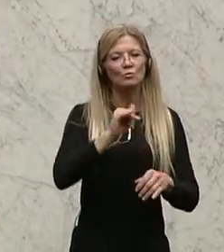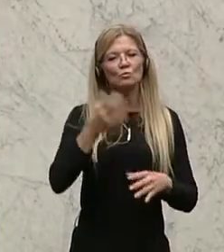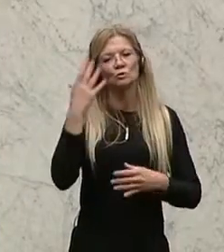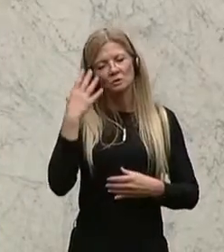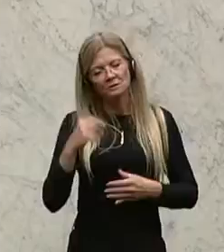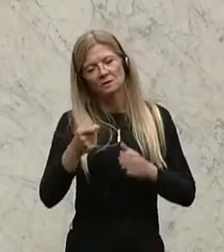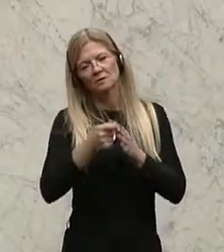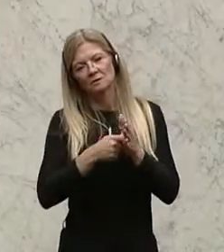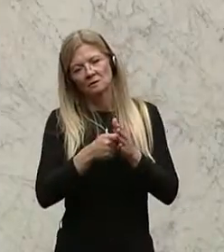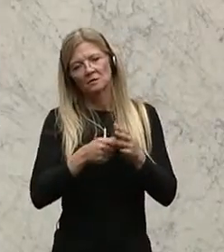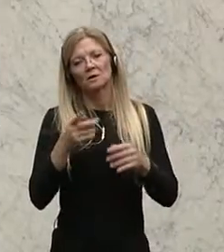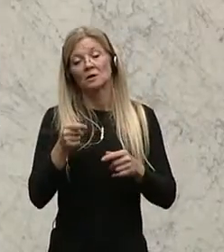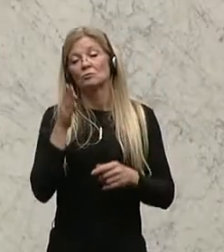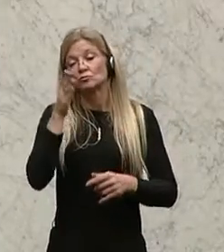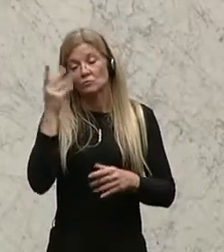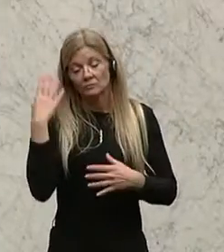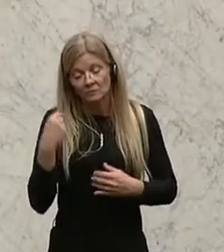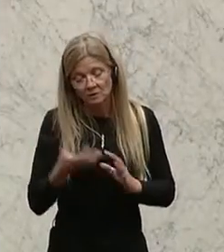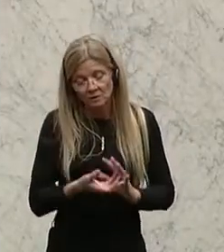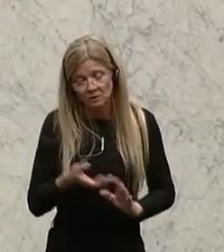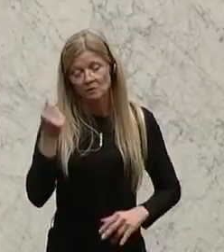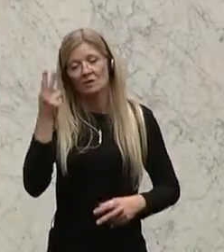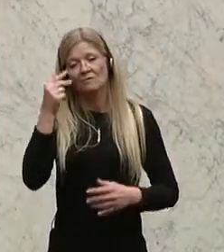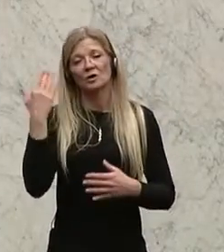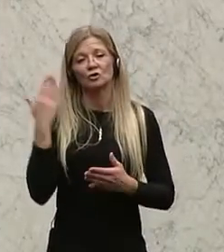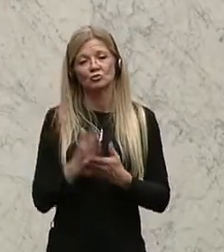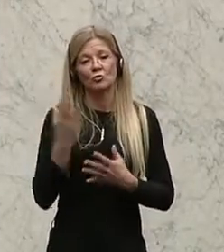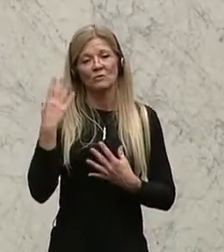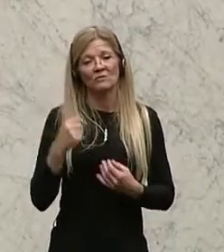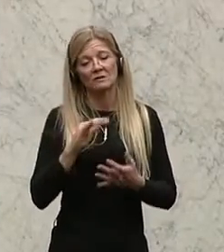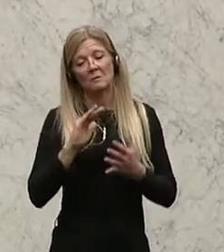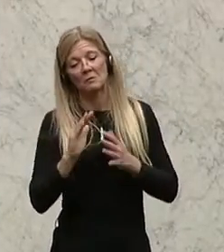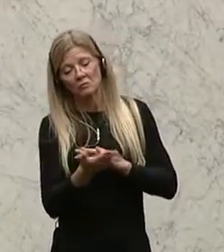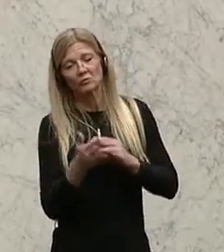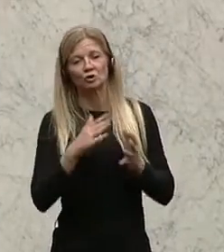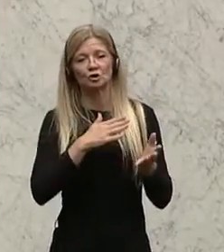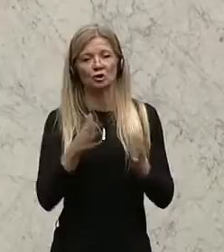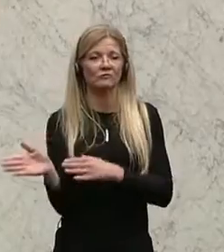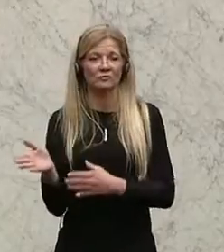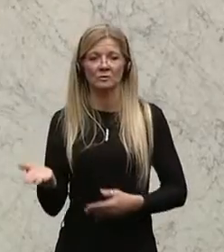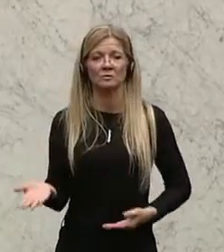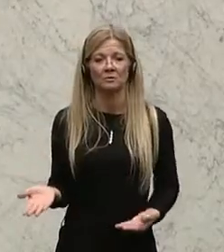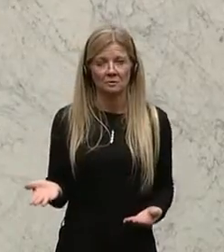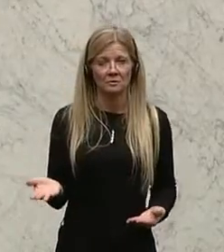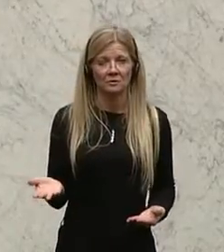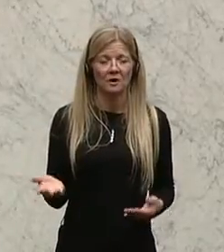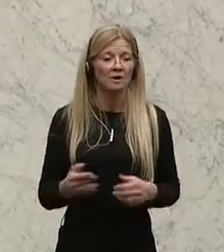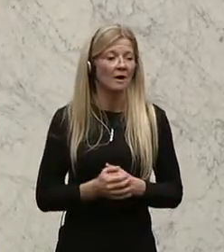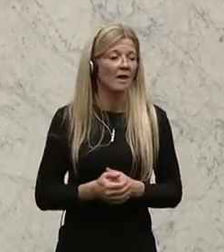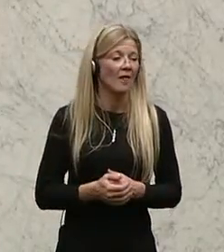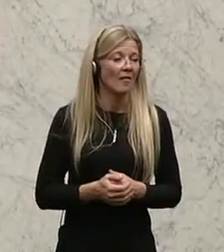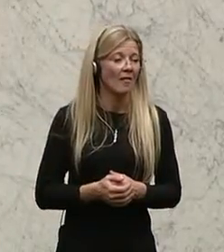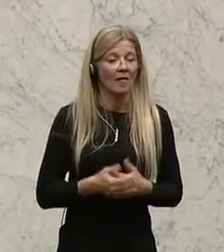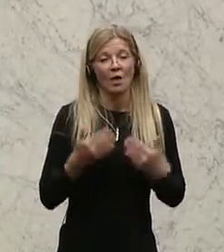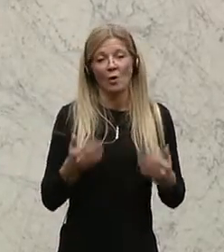wieder aufgehoben wird, weil halt schon wieder gemurkst wurde. Wie ich überhaupt, auch aus den Worten heute, Frau